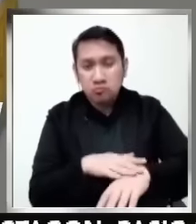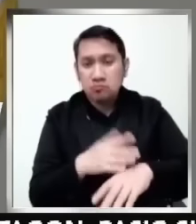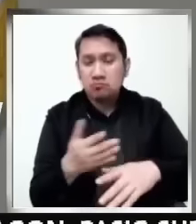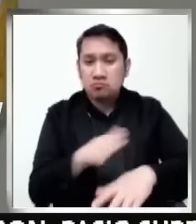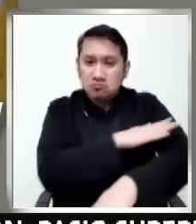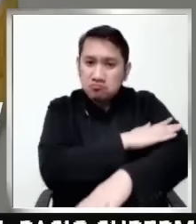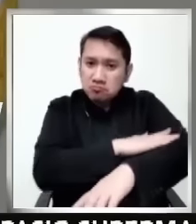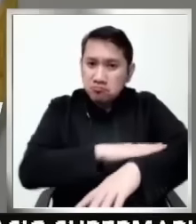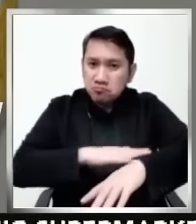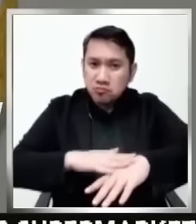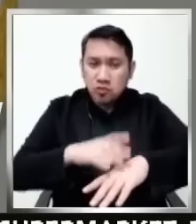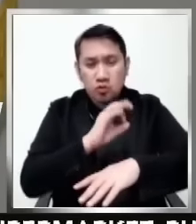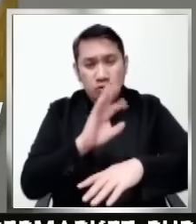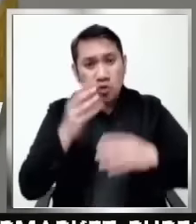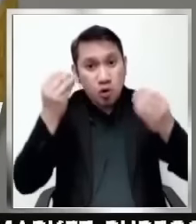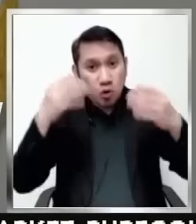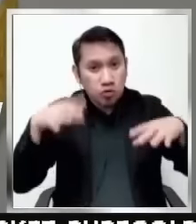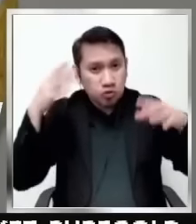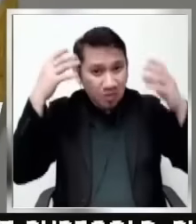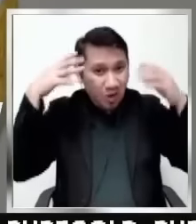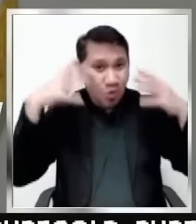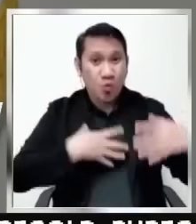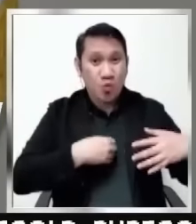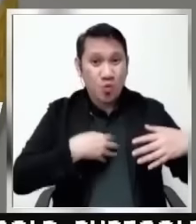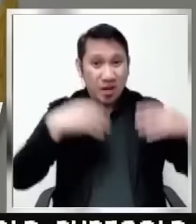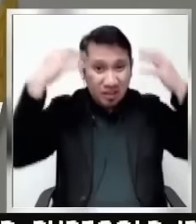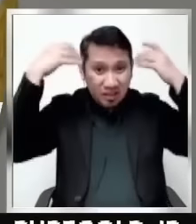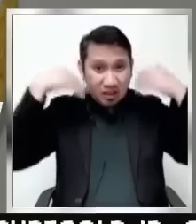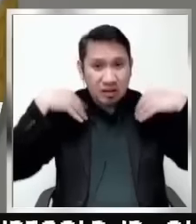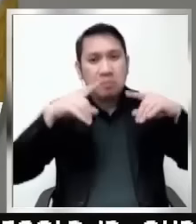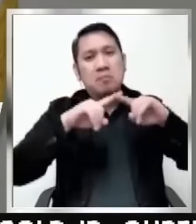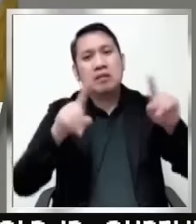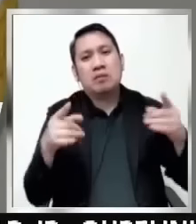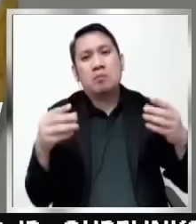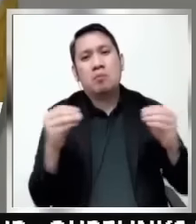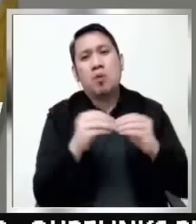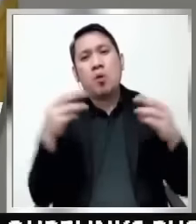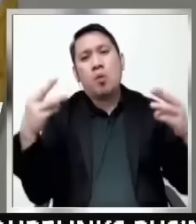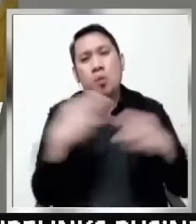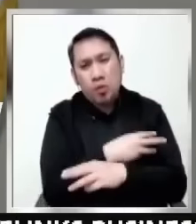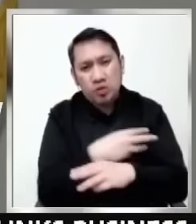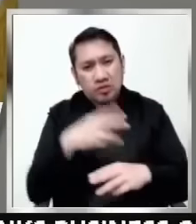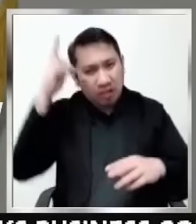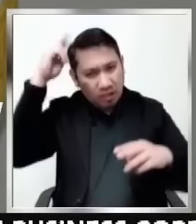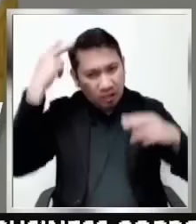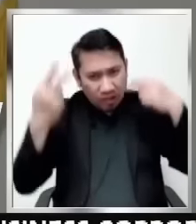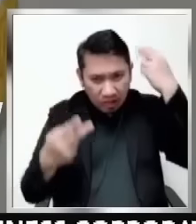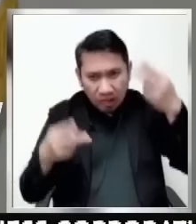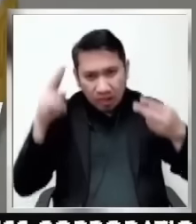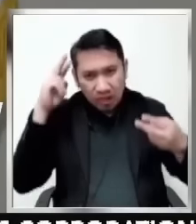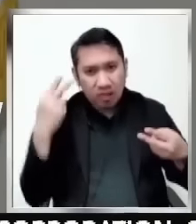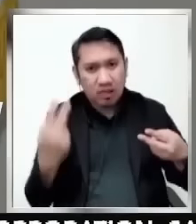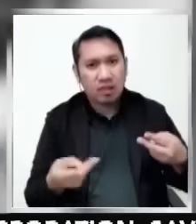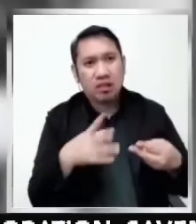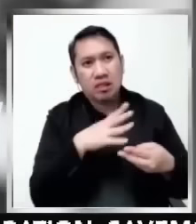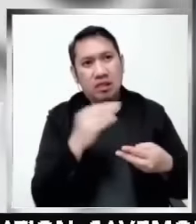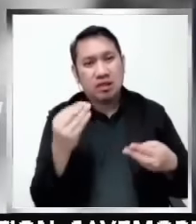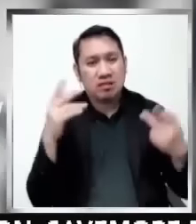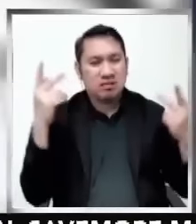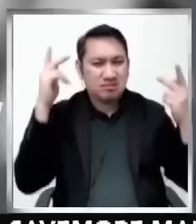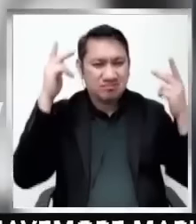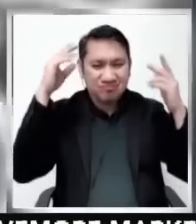ang dandruff natin, eh nasira ang mga balat at nakakalbo at nasira ang scalp ng mga gumamit ito.